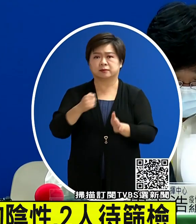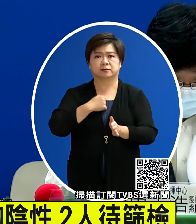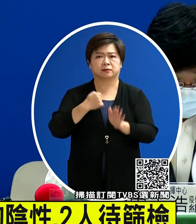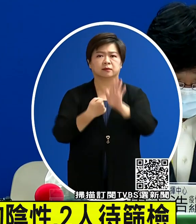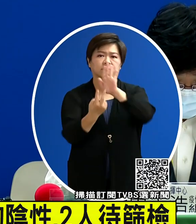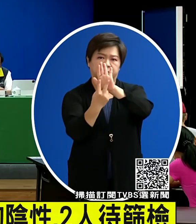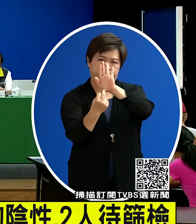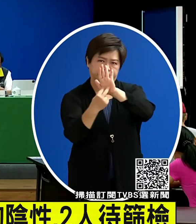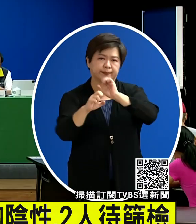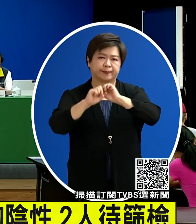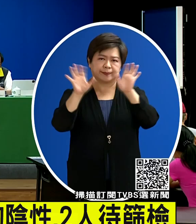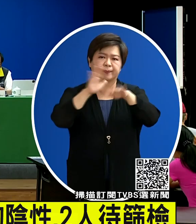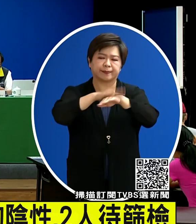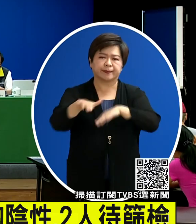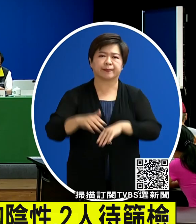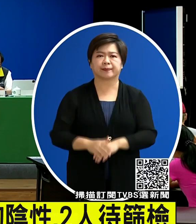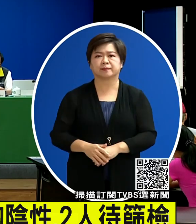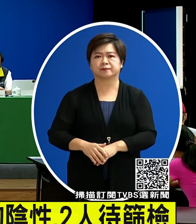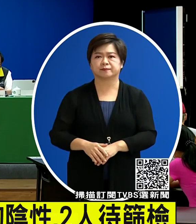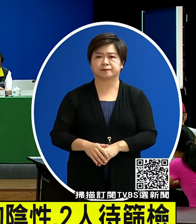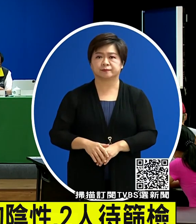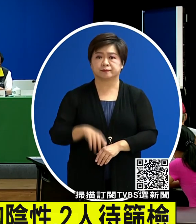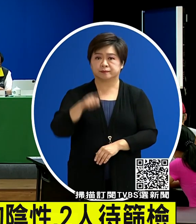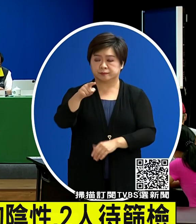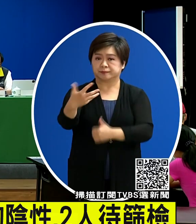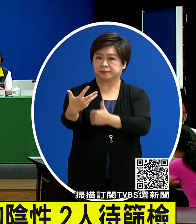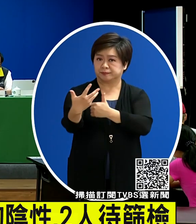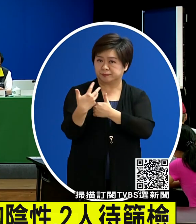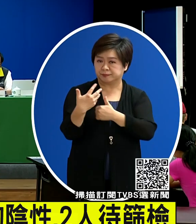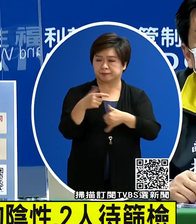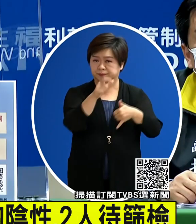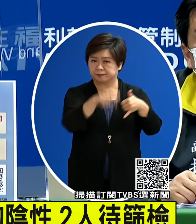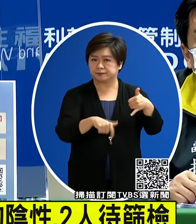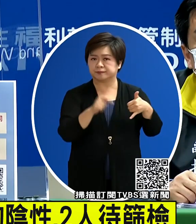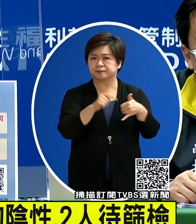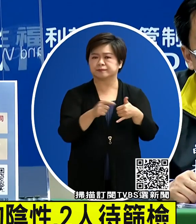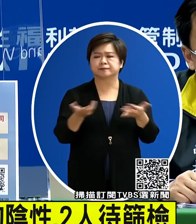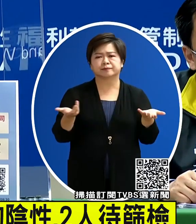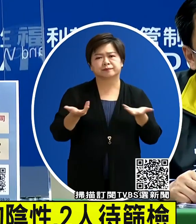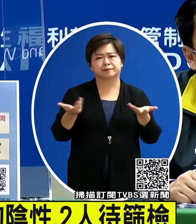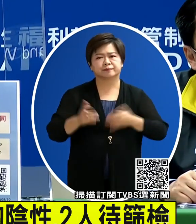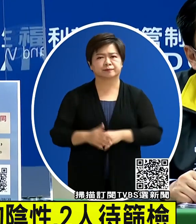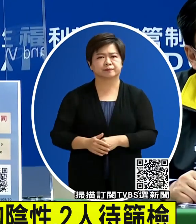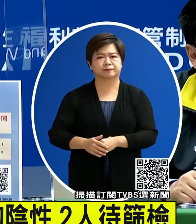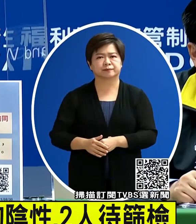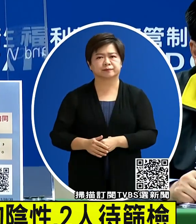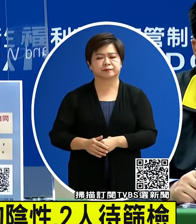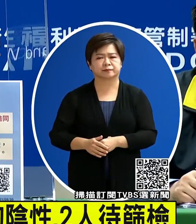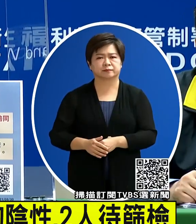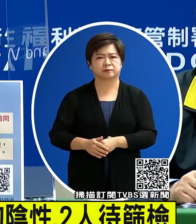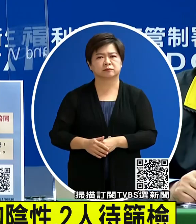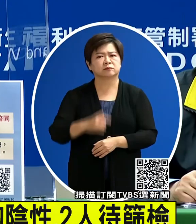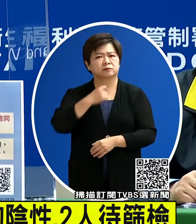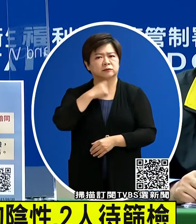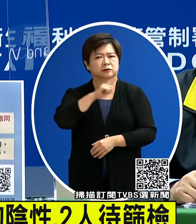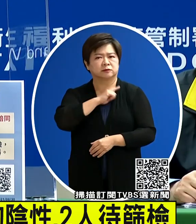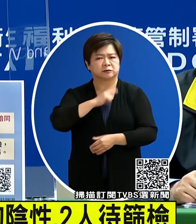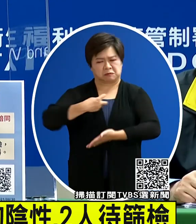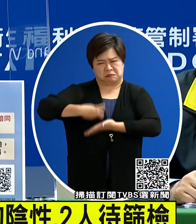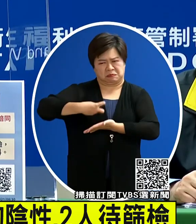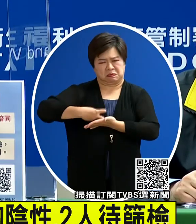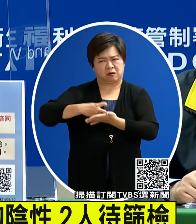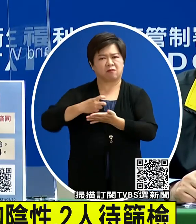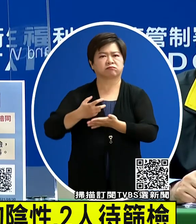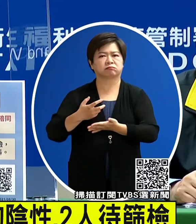明。 好，那你刚才那个个案的情况哈。就是说哈，他是要能够自我管理的更好嘛